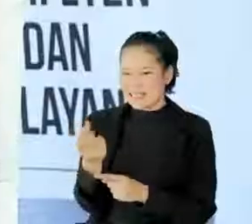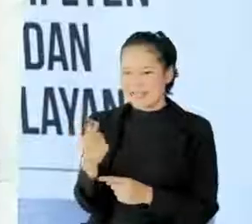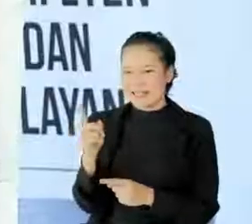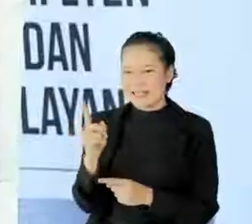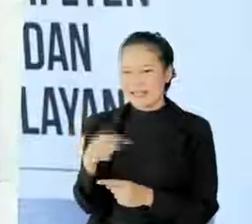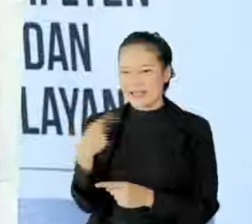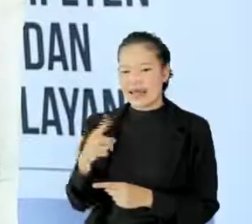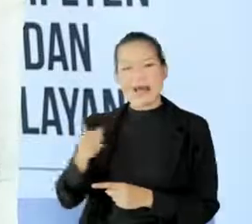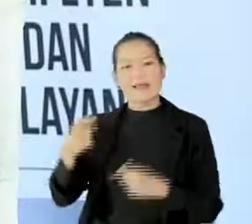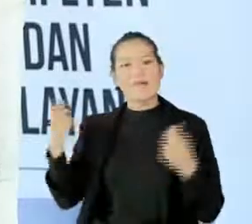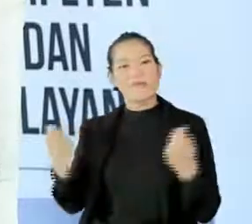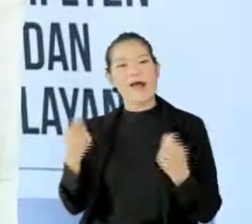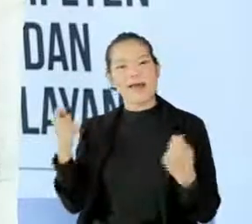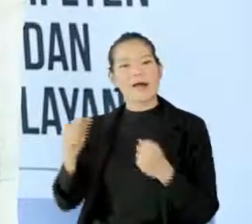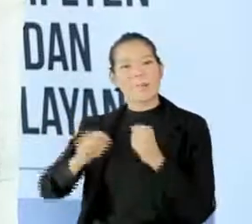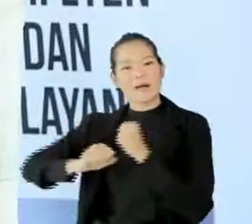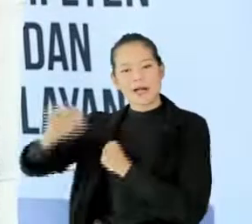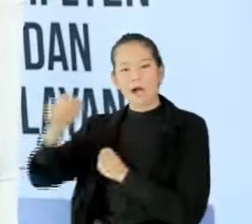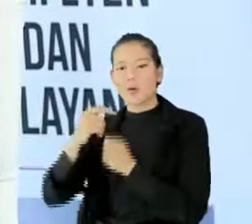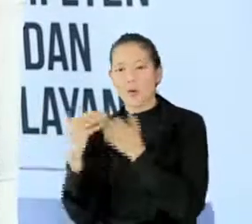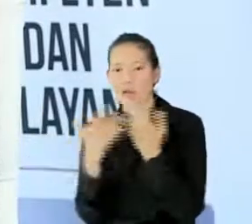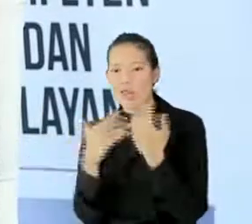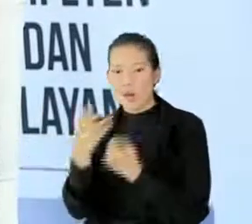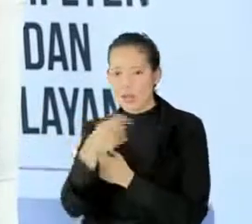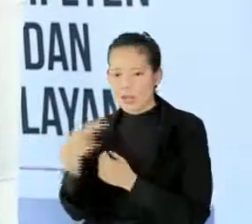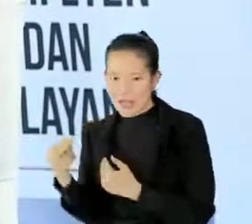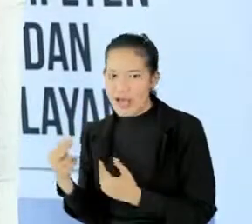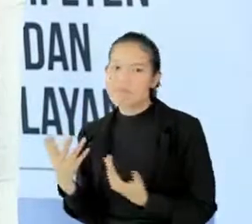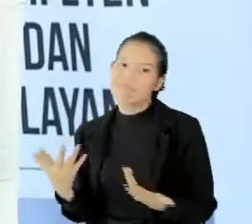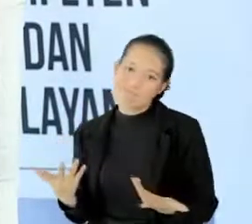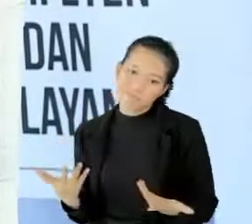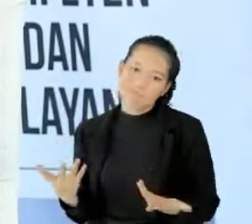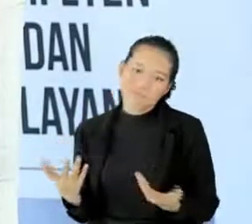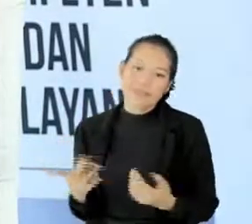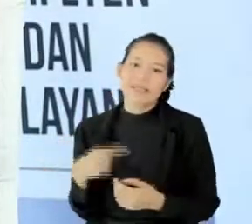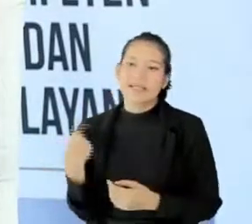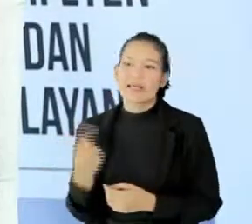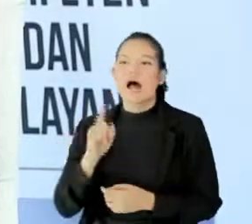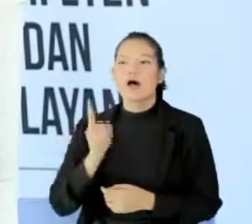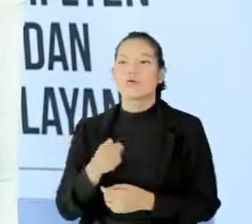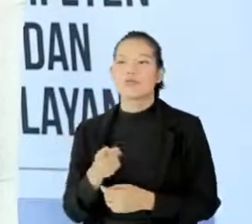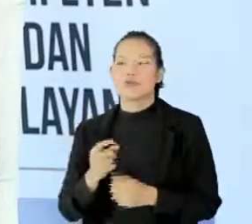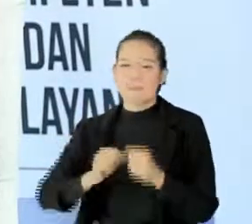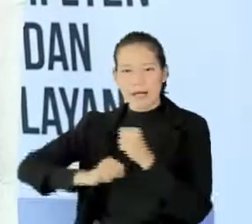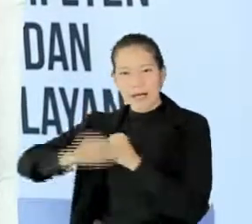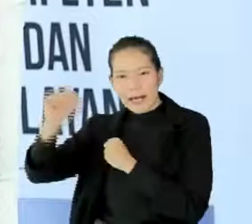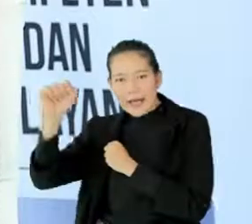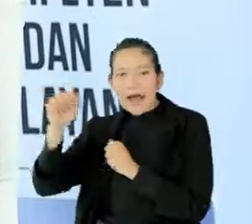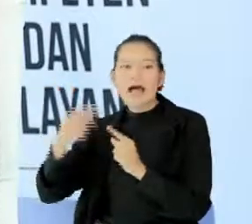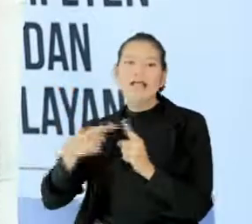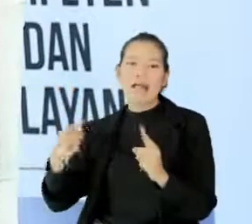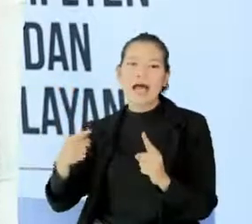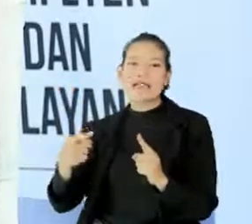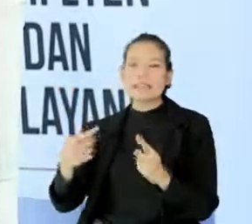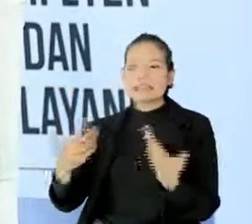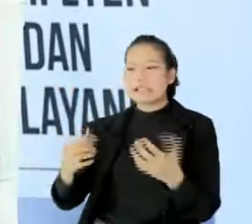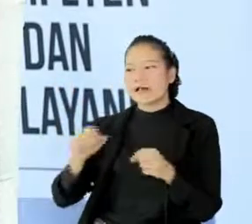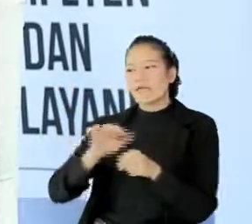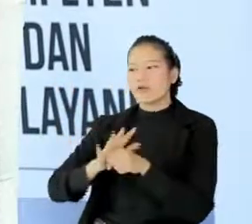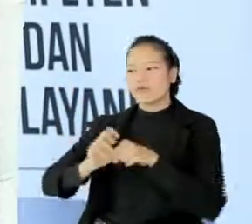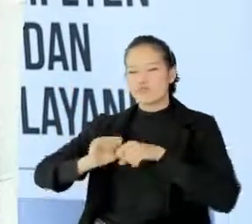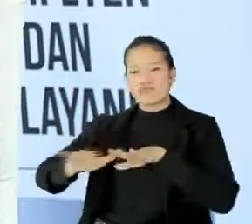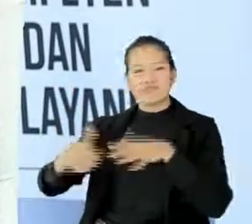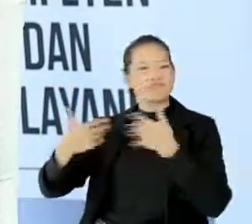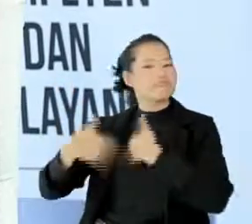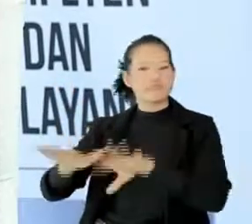merayakan kemerdekaan ya, ulang tahun Indonesia ini. Meskinya kita juga sudah harusnya merdeka dari kepungan virus ini